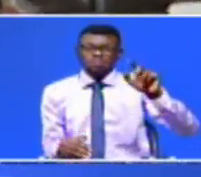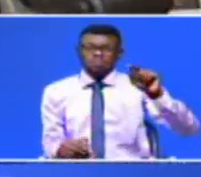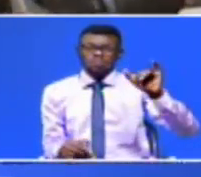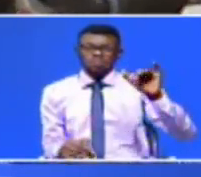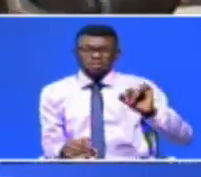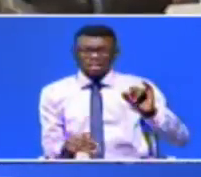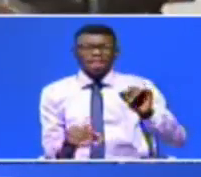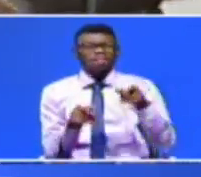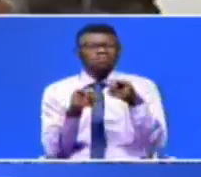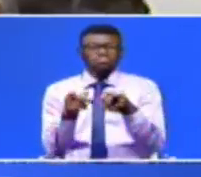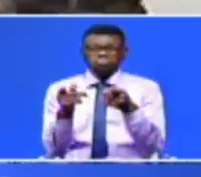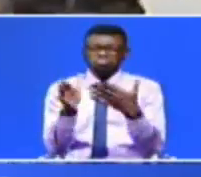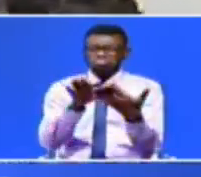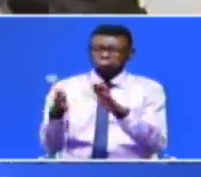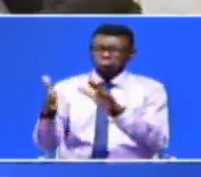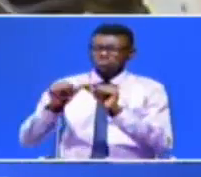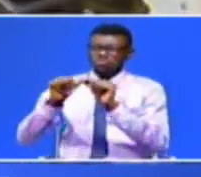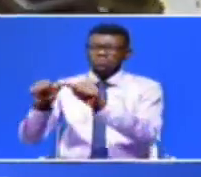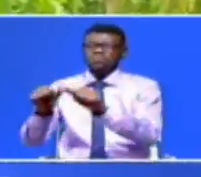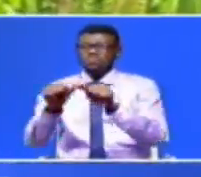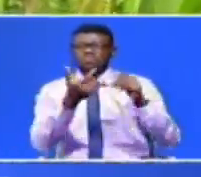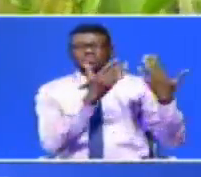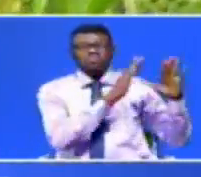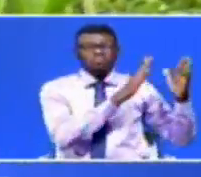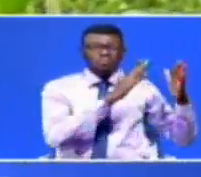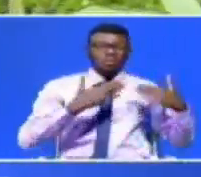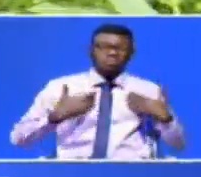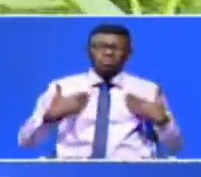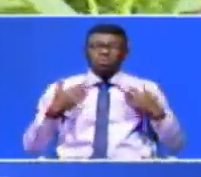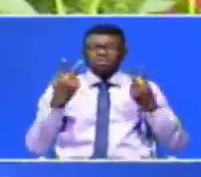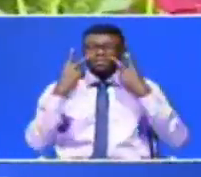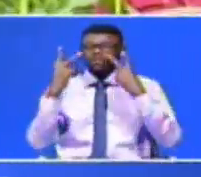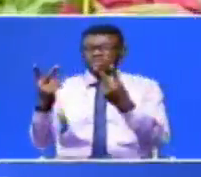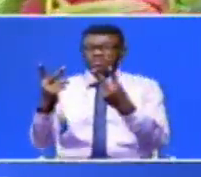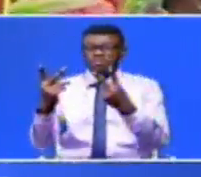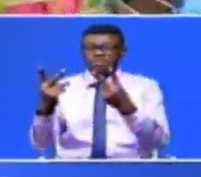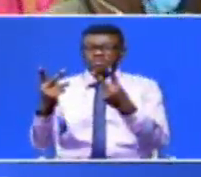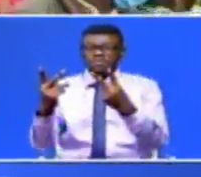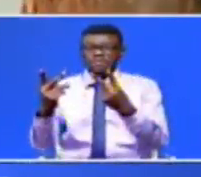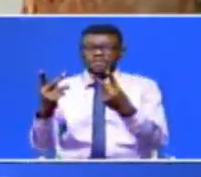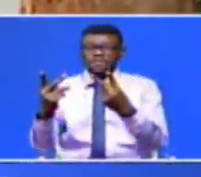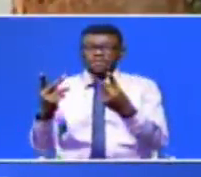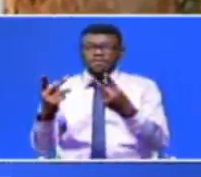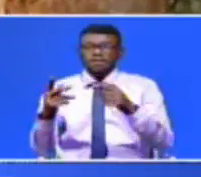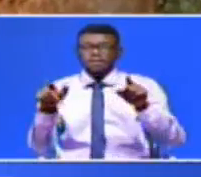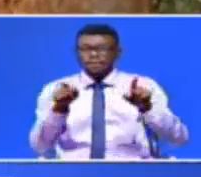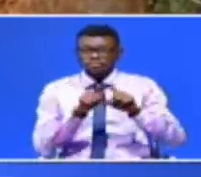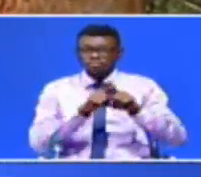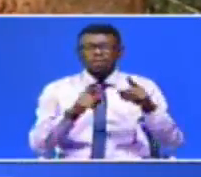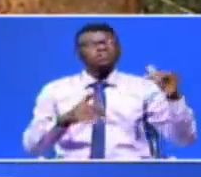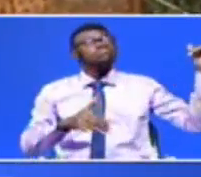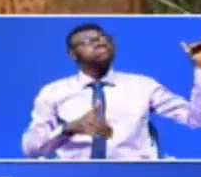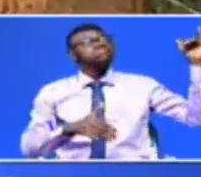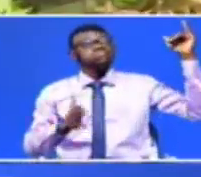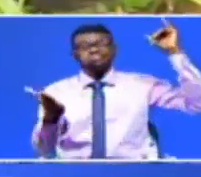The debris still lying in one firm, attracting crowds taking a glimpse of this police air wing chopper, which fell from the skies at